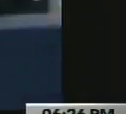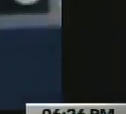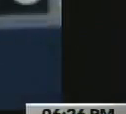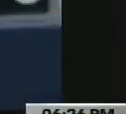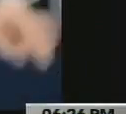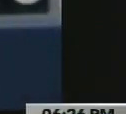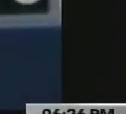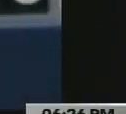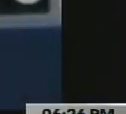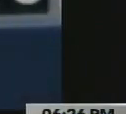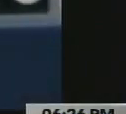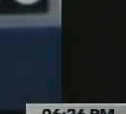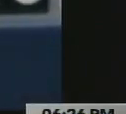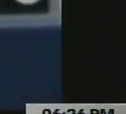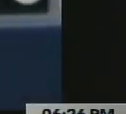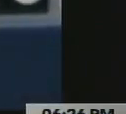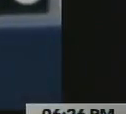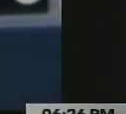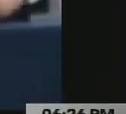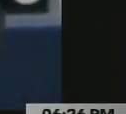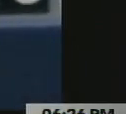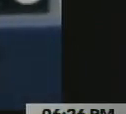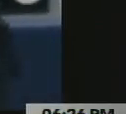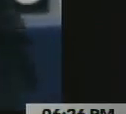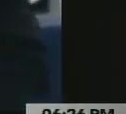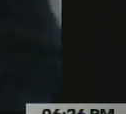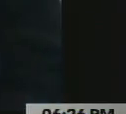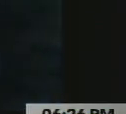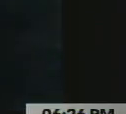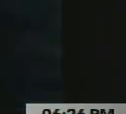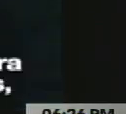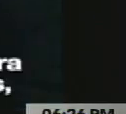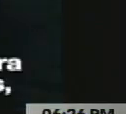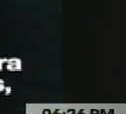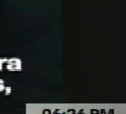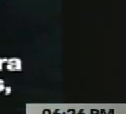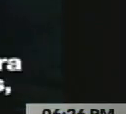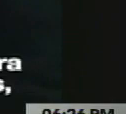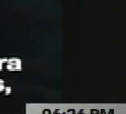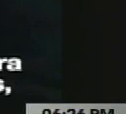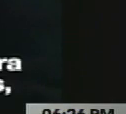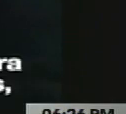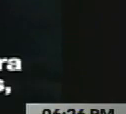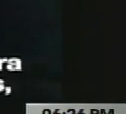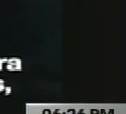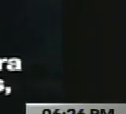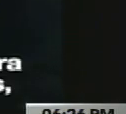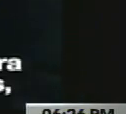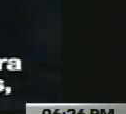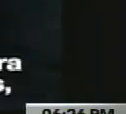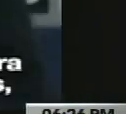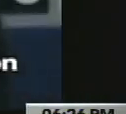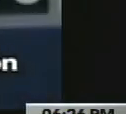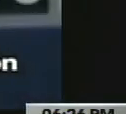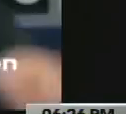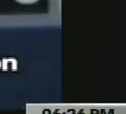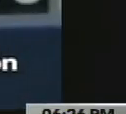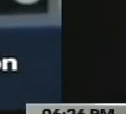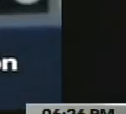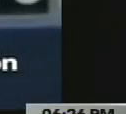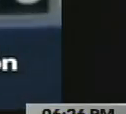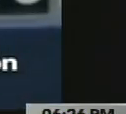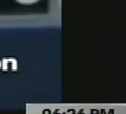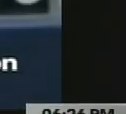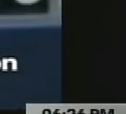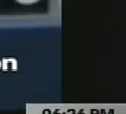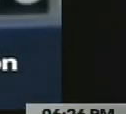bénéficierait du silence complice de cette Assemblée, comme vous le faites pour l'Arabie Saoudite, dont vous trouvez cependant le moyen de citer l'un des